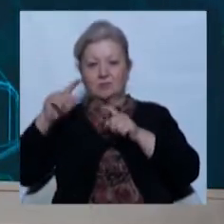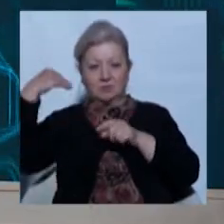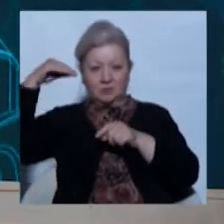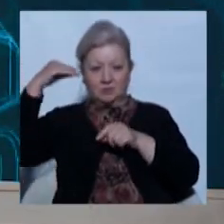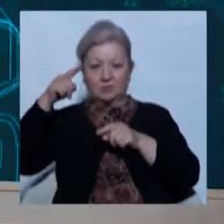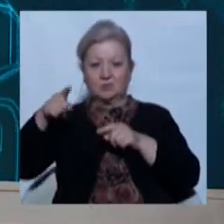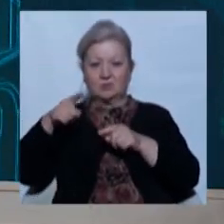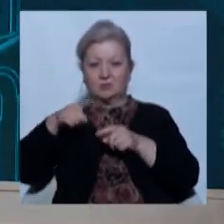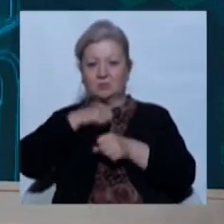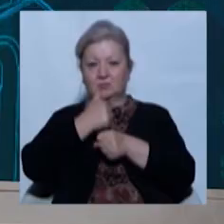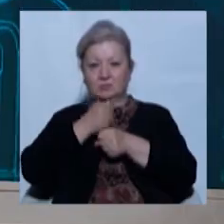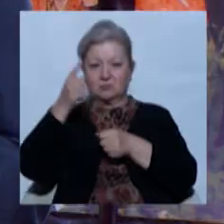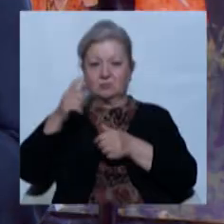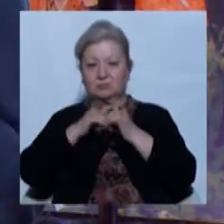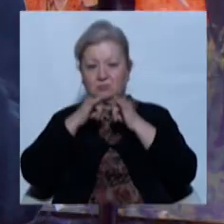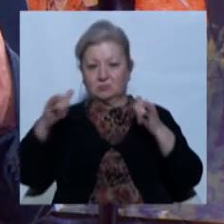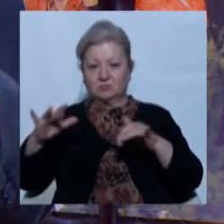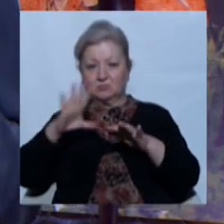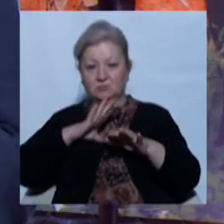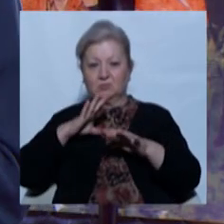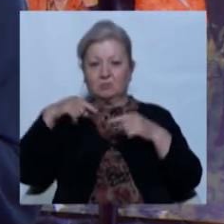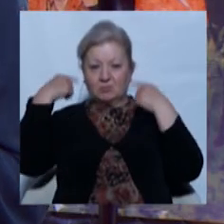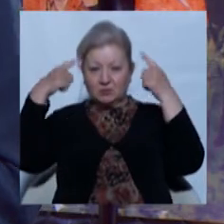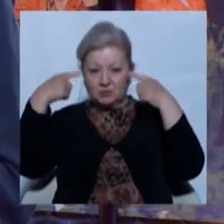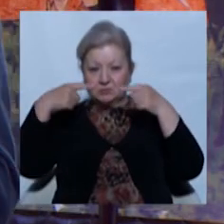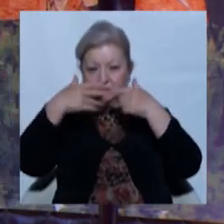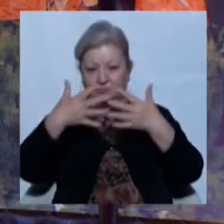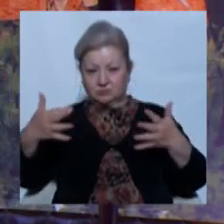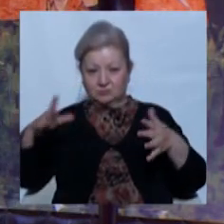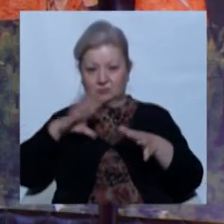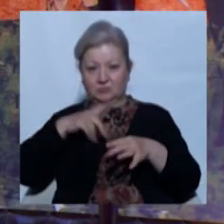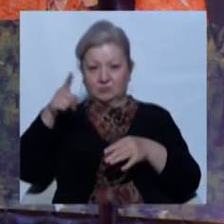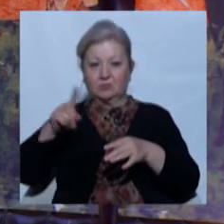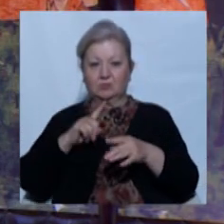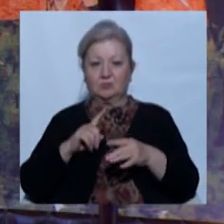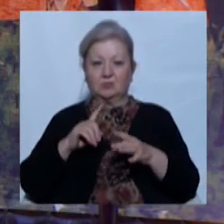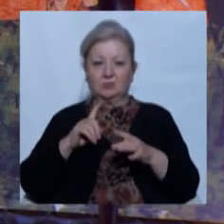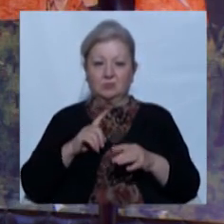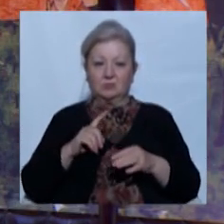ძირითადად გავრცელებული იყო მეცხოველეობა. და როგორც წესი